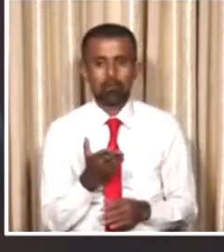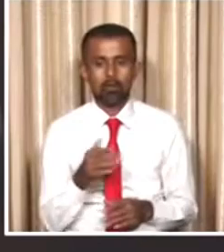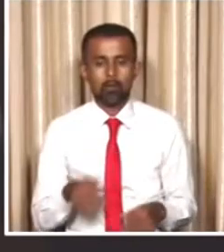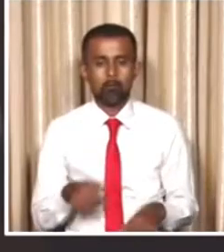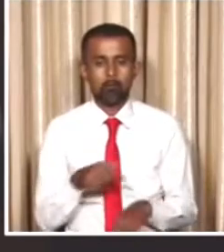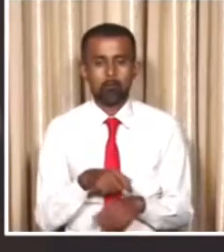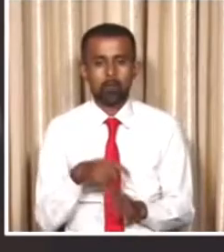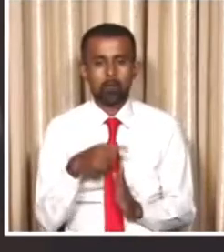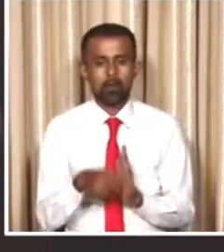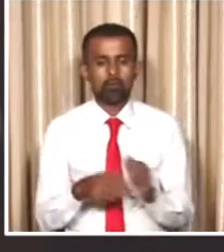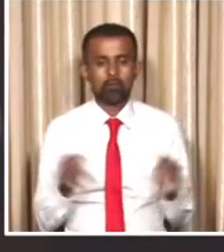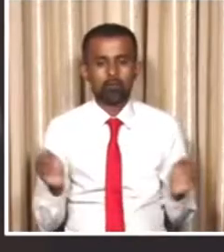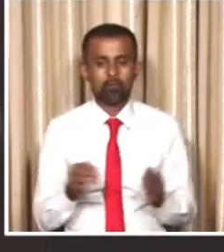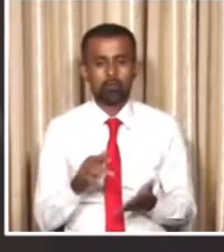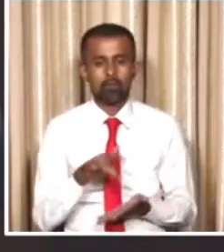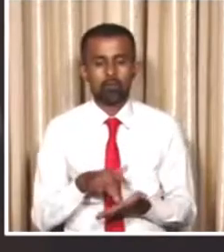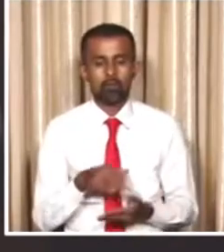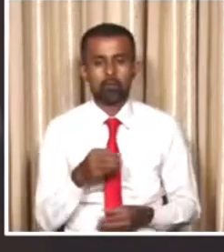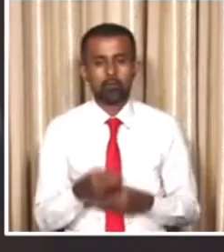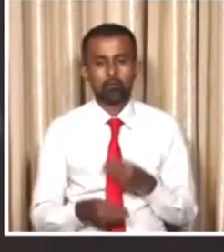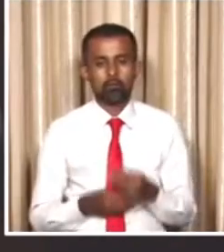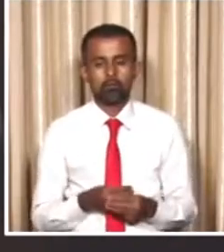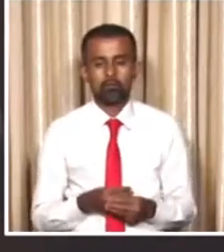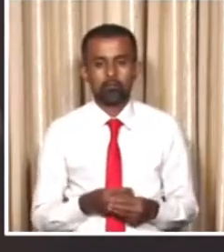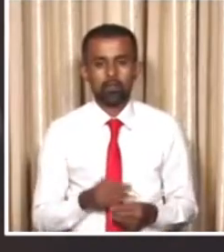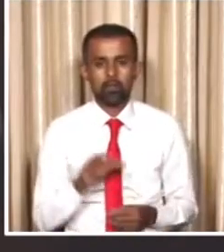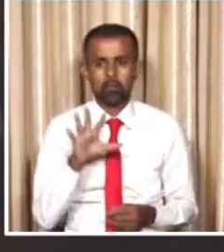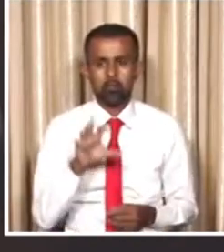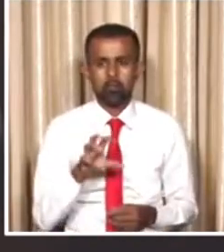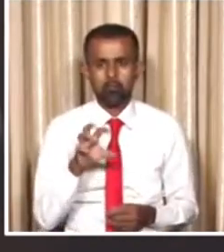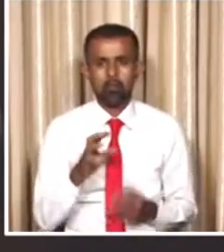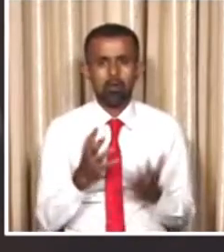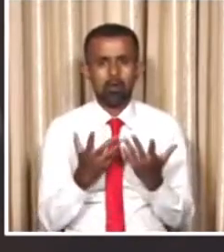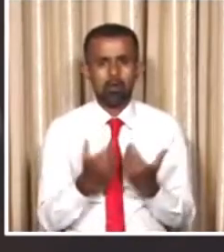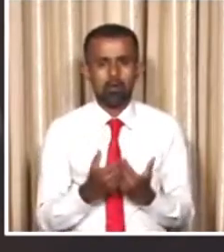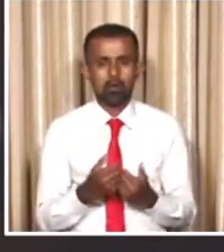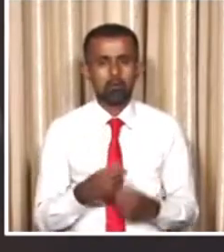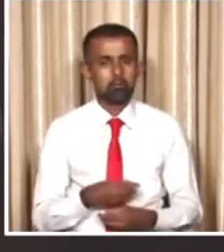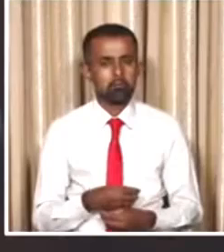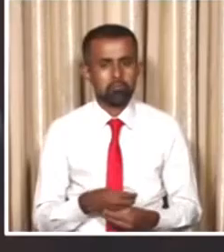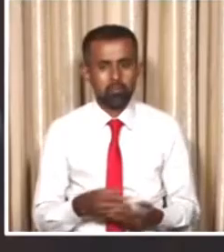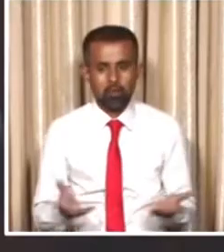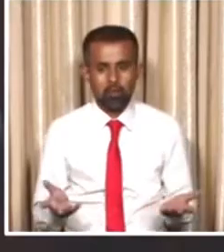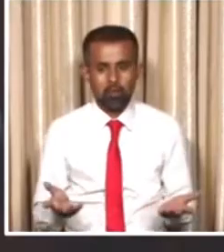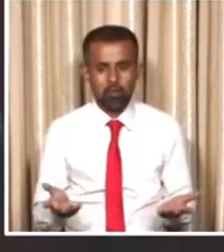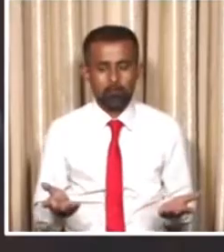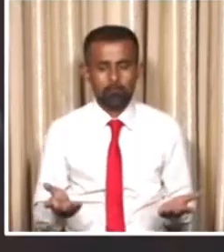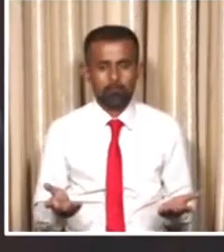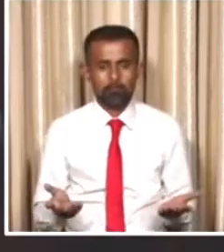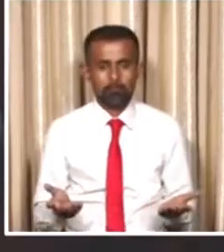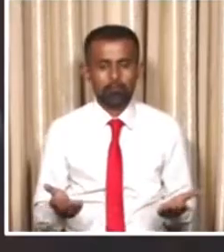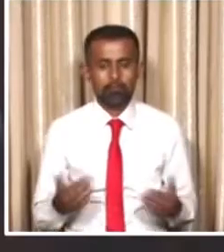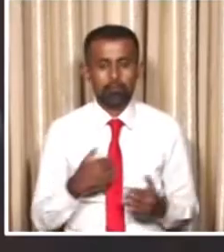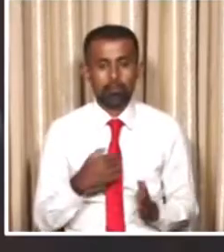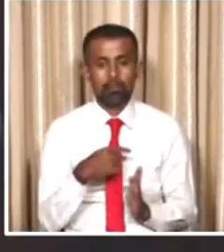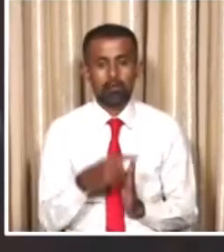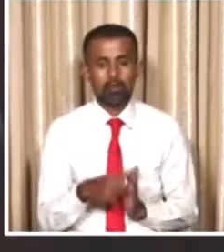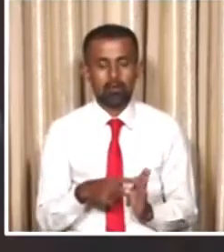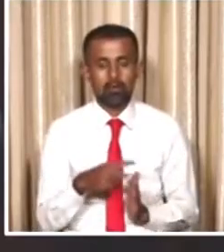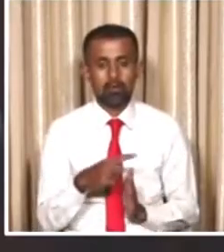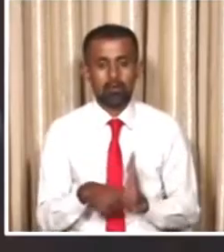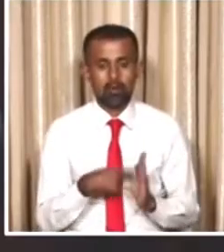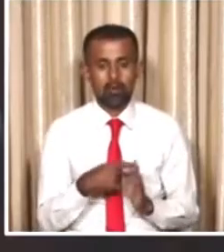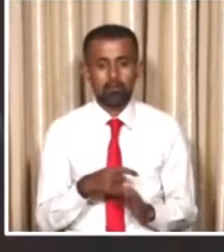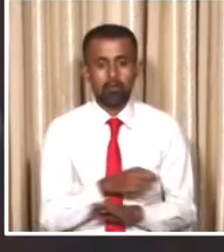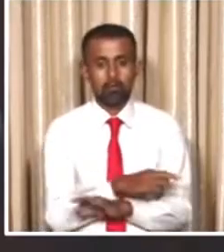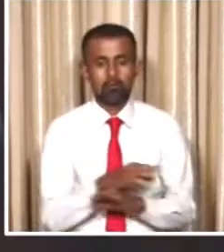වෙනකොට රටේ සුළු හා මධ්‍ය පරිමාණ කර්මාන්ත 5000කට ආසන්න ප්‍රමාණයක් බිඳ වැටලා තියෙද්දි අපේ රටේ මේ